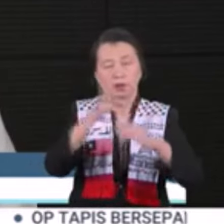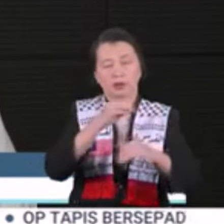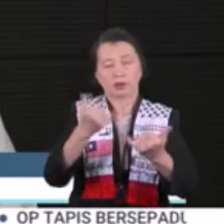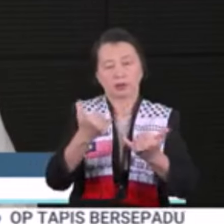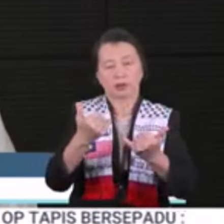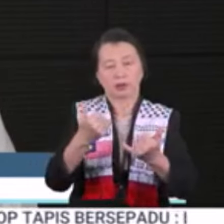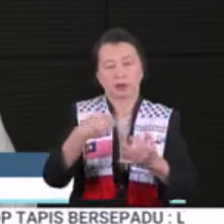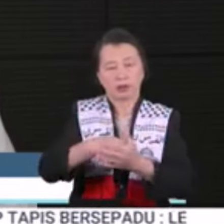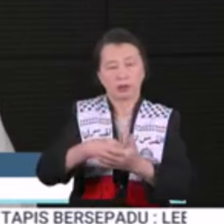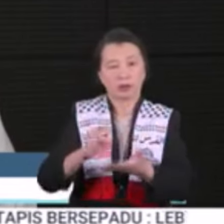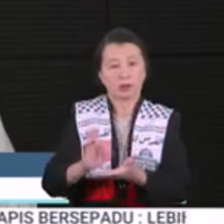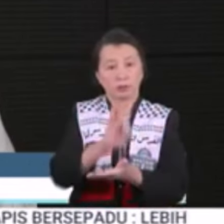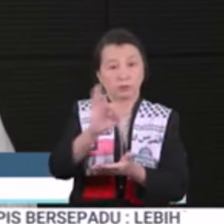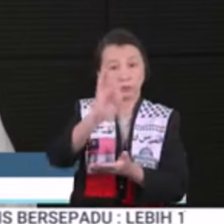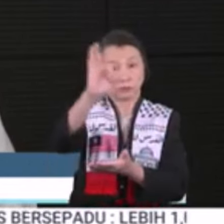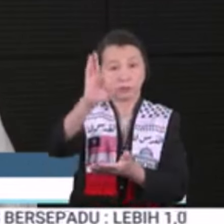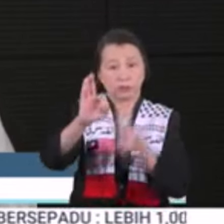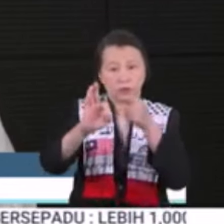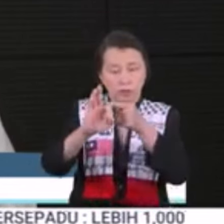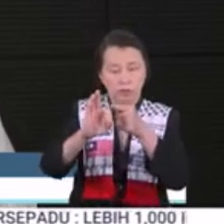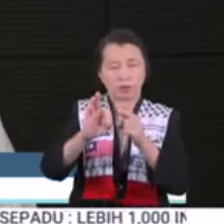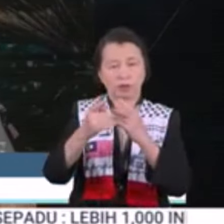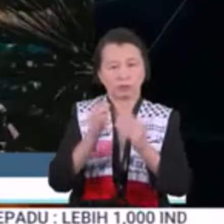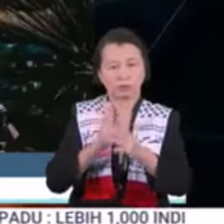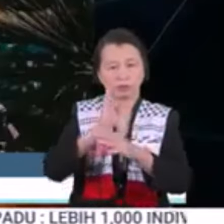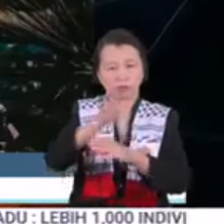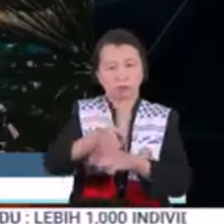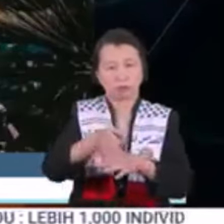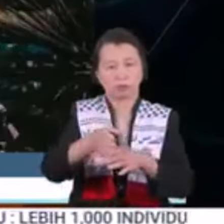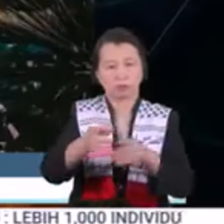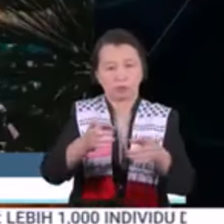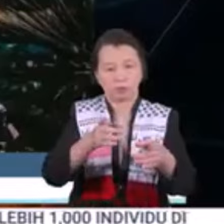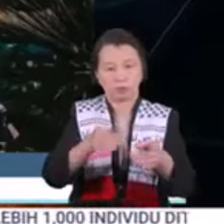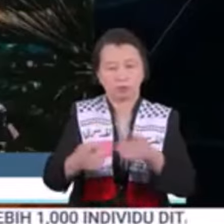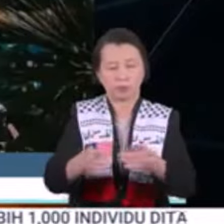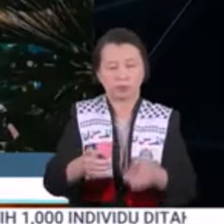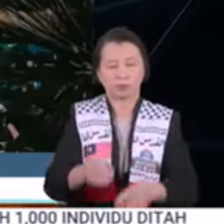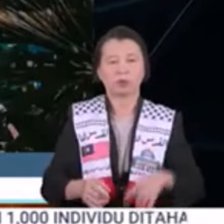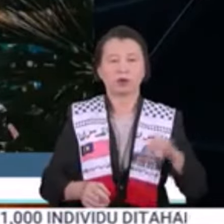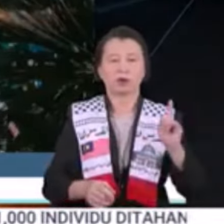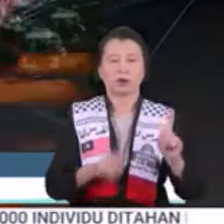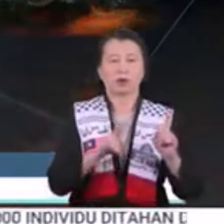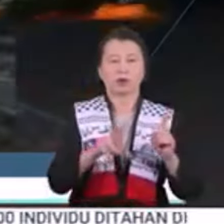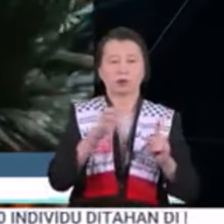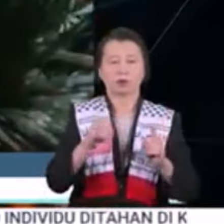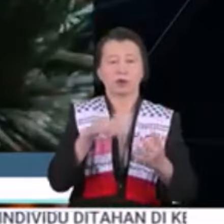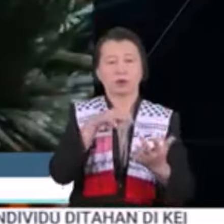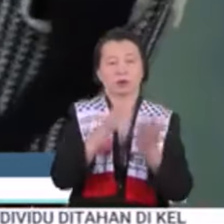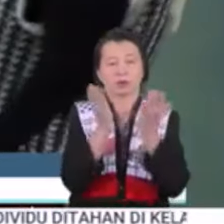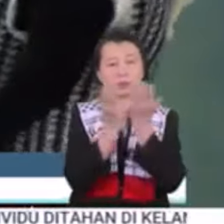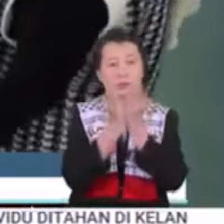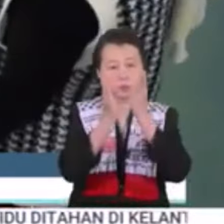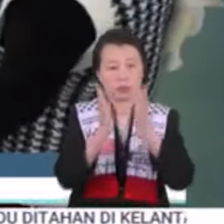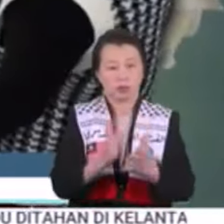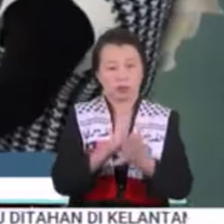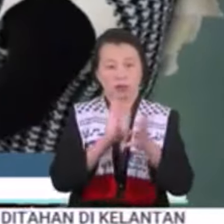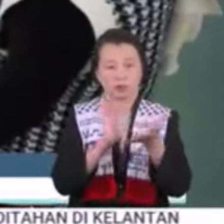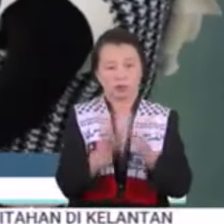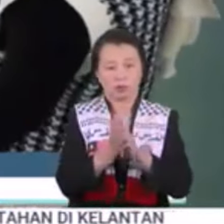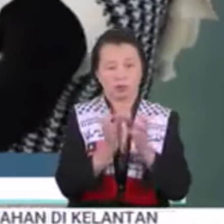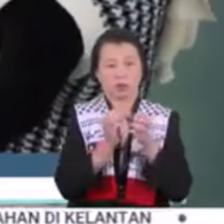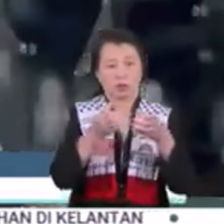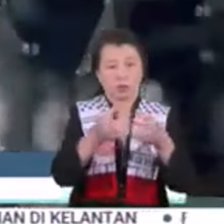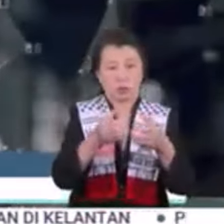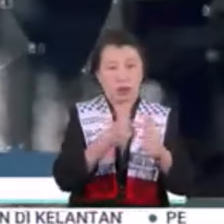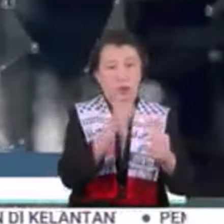jalankan di fakulti ini nanti sifatnya merentas disiplin. Seramai 120 penuntut UTM akan menjadi kumpulan